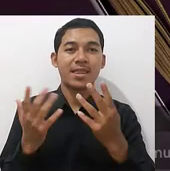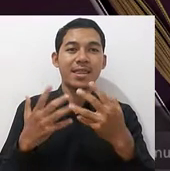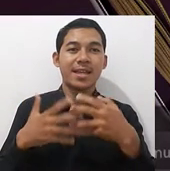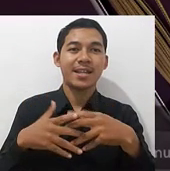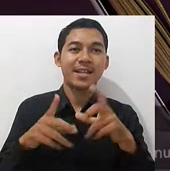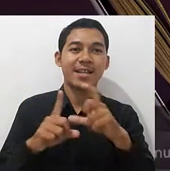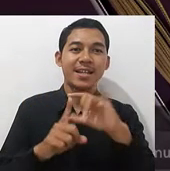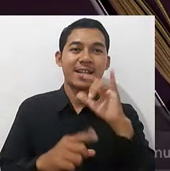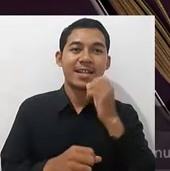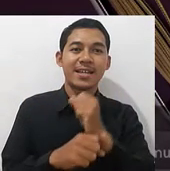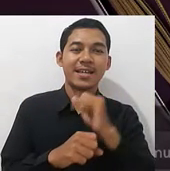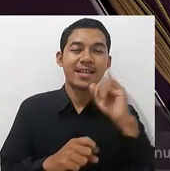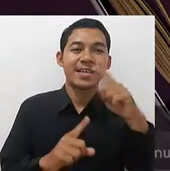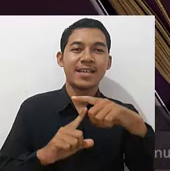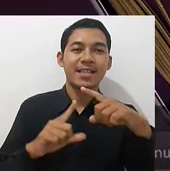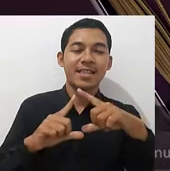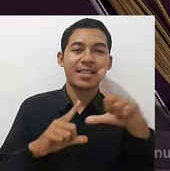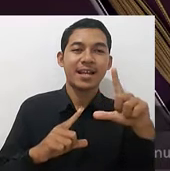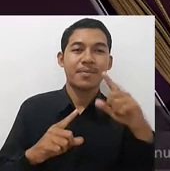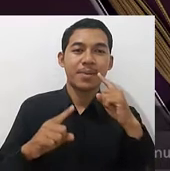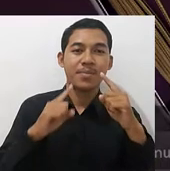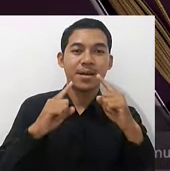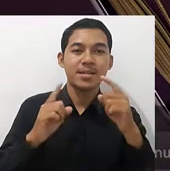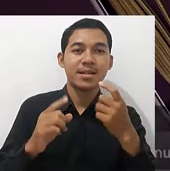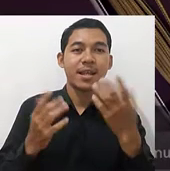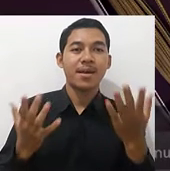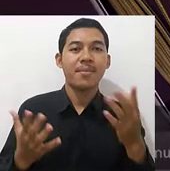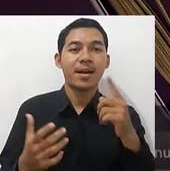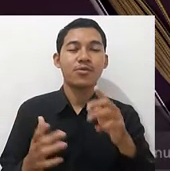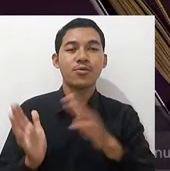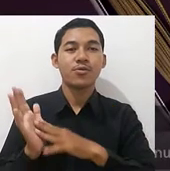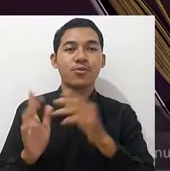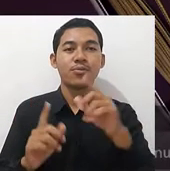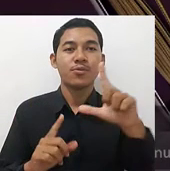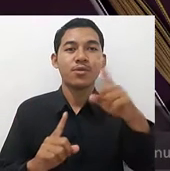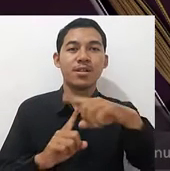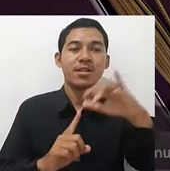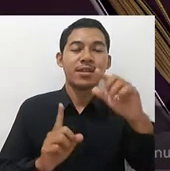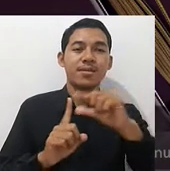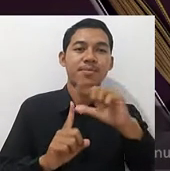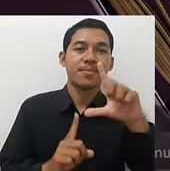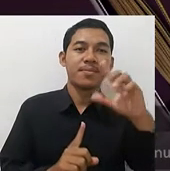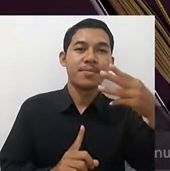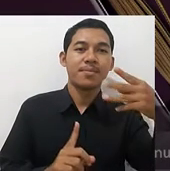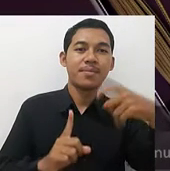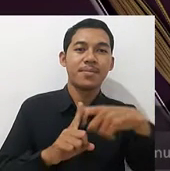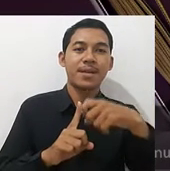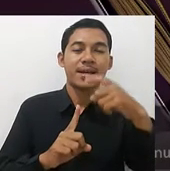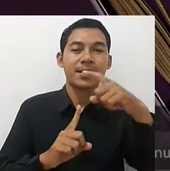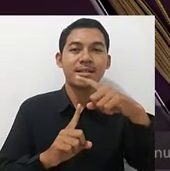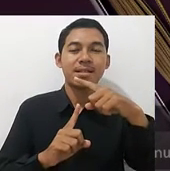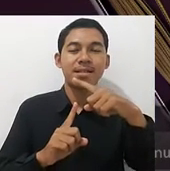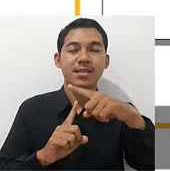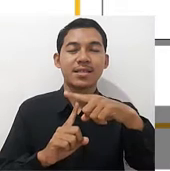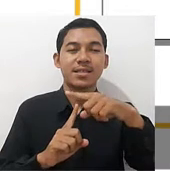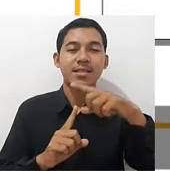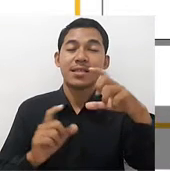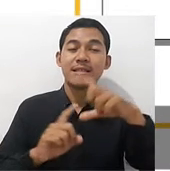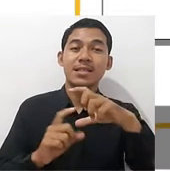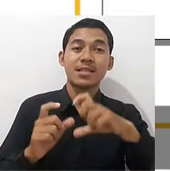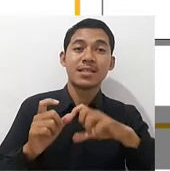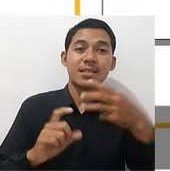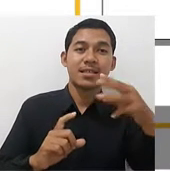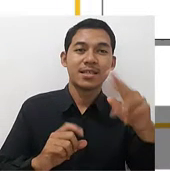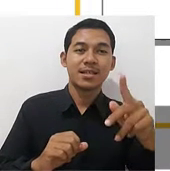dengan materi pembahasan mengenai apa itu multiplexer. Nah, jadi buat teman-teman yang belum tahu mengenai apa itu